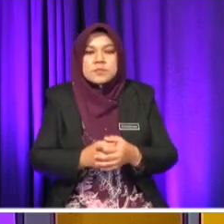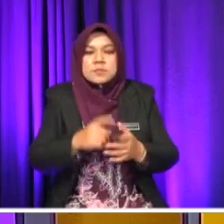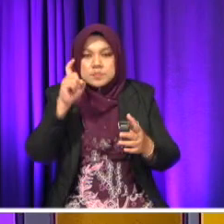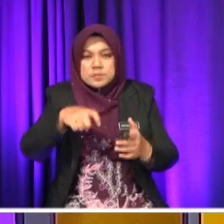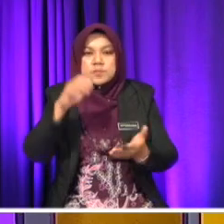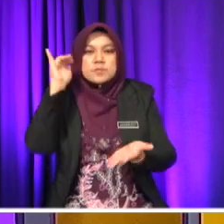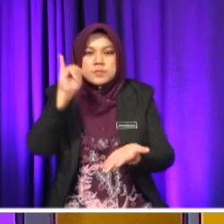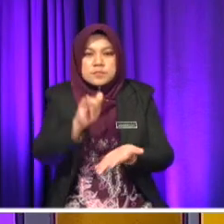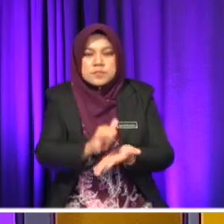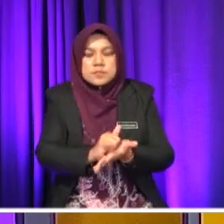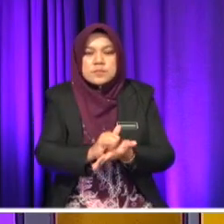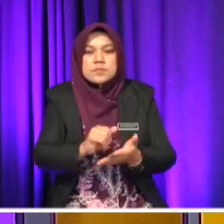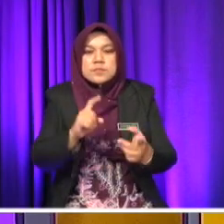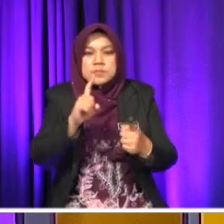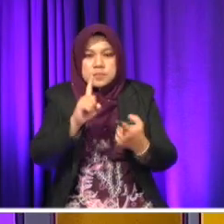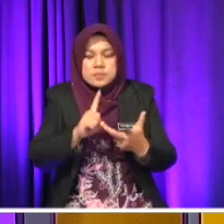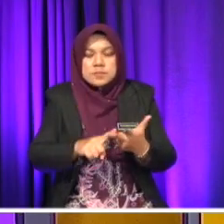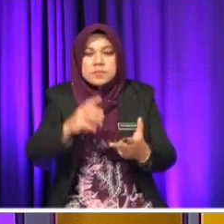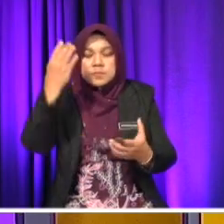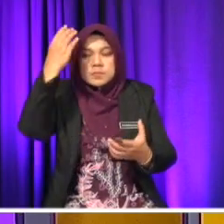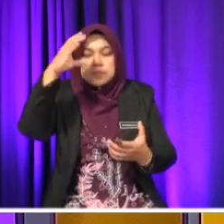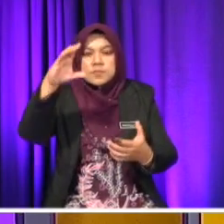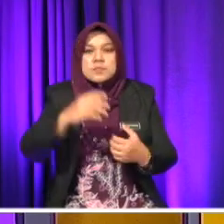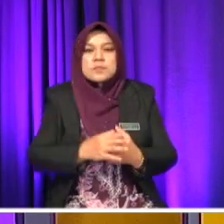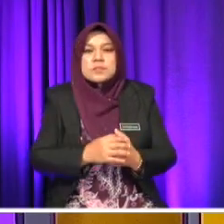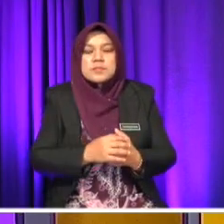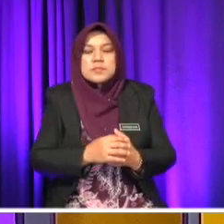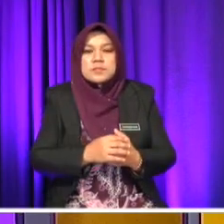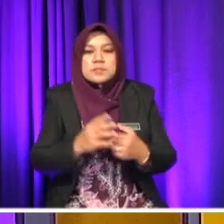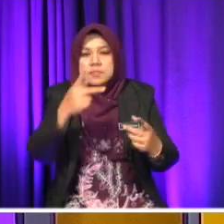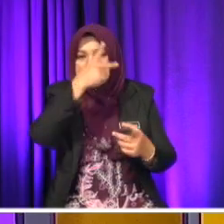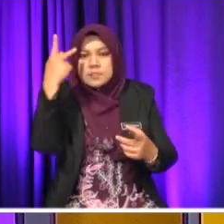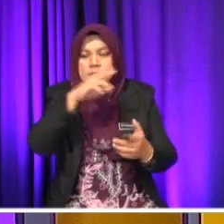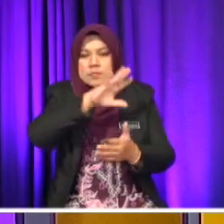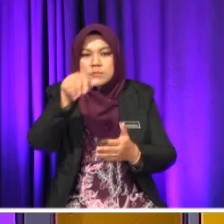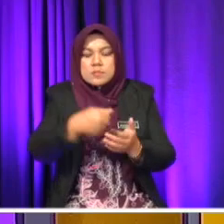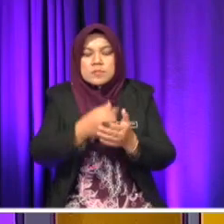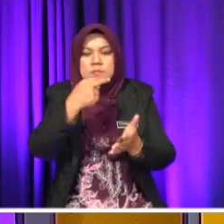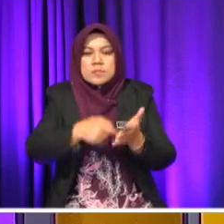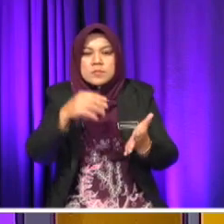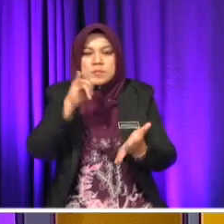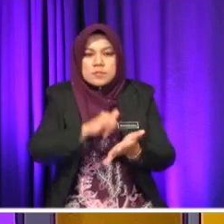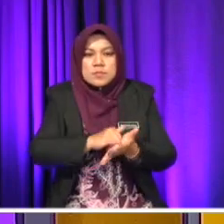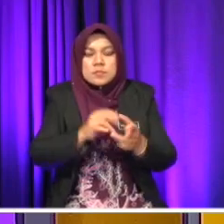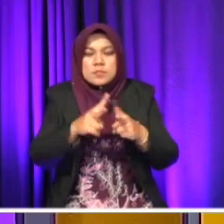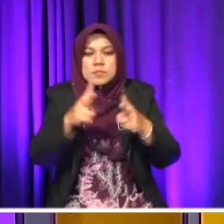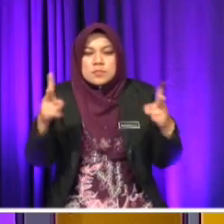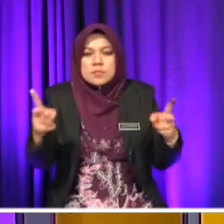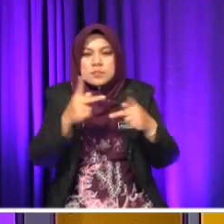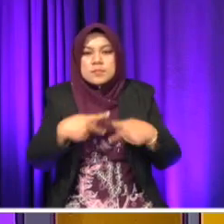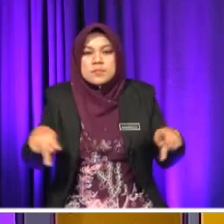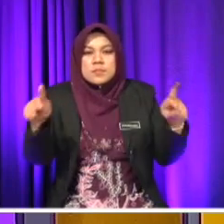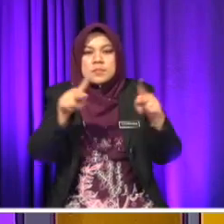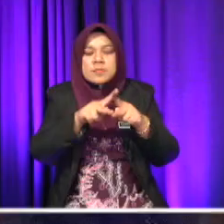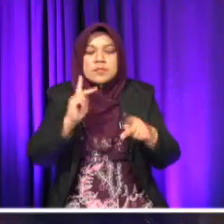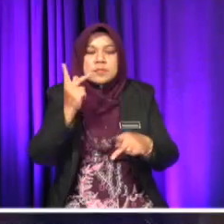kemudian kena kreatif bagaimana untuk menyampaikan Qurani semua nilai itu sangat penting karena kita